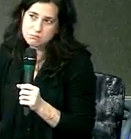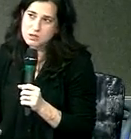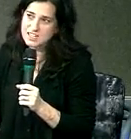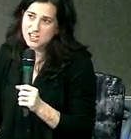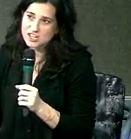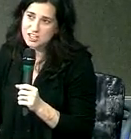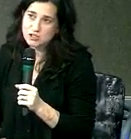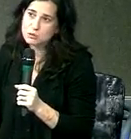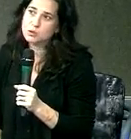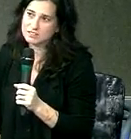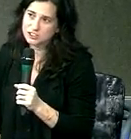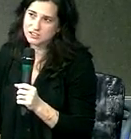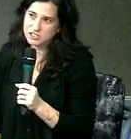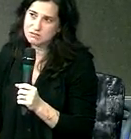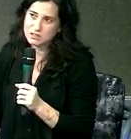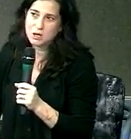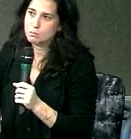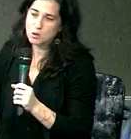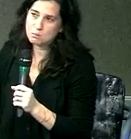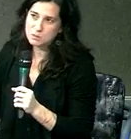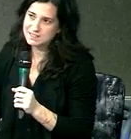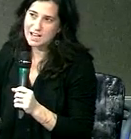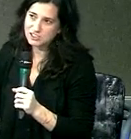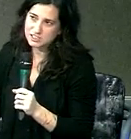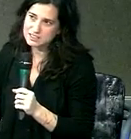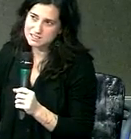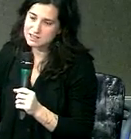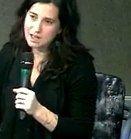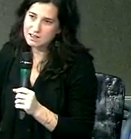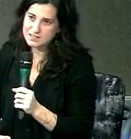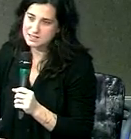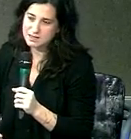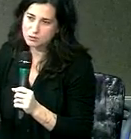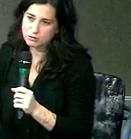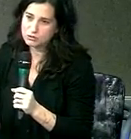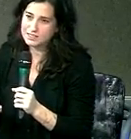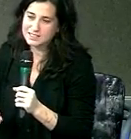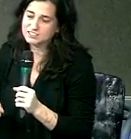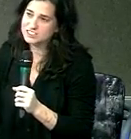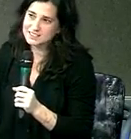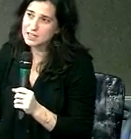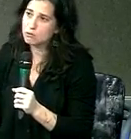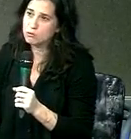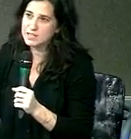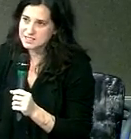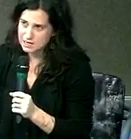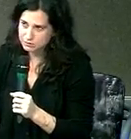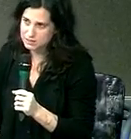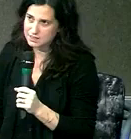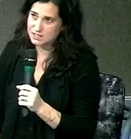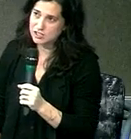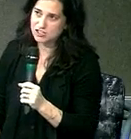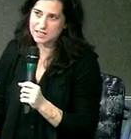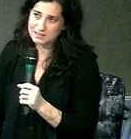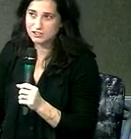poussée pour les recherches plutôt quantitatives, pour publier d'articles, etc. C'est au niveau des quantités de revues qui acceptent